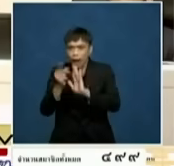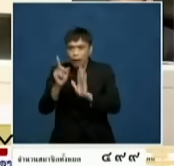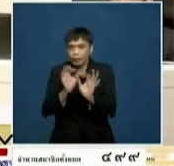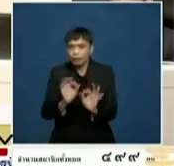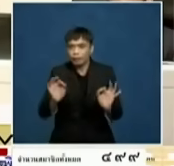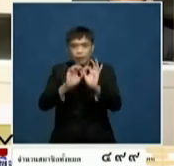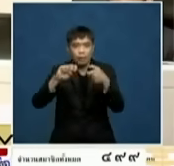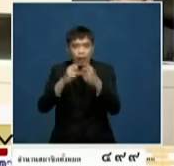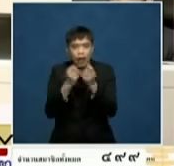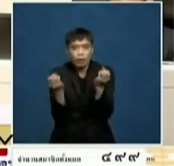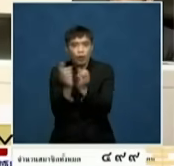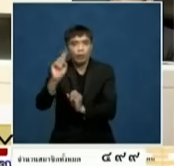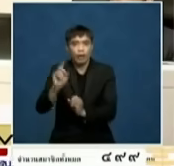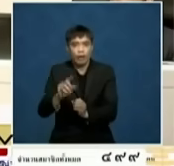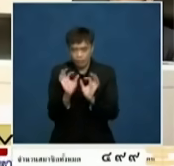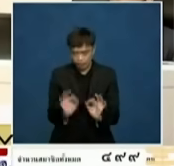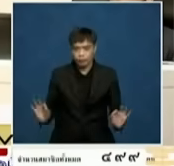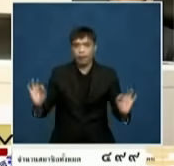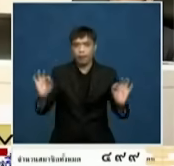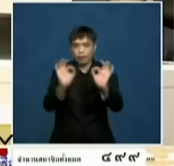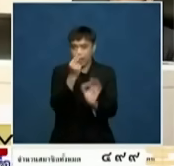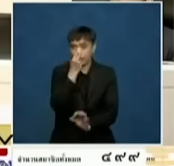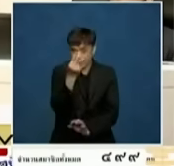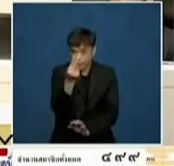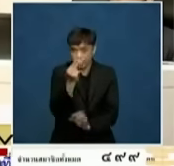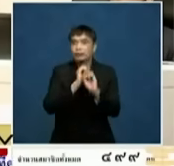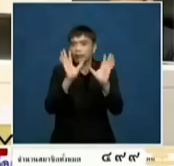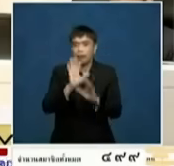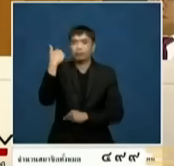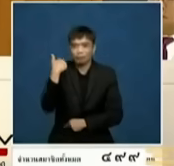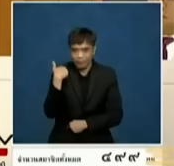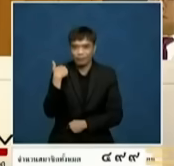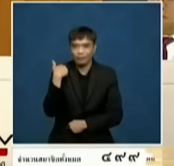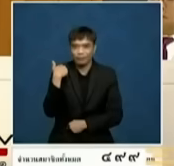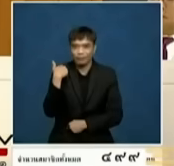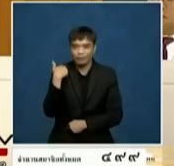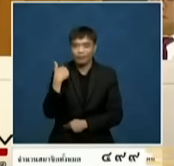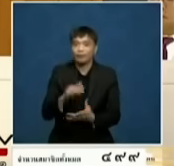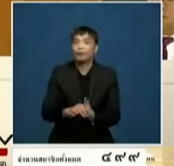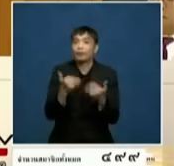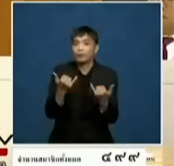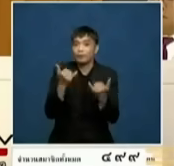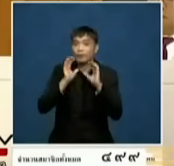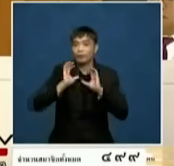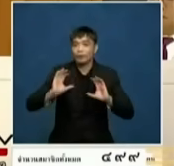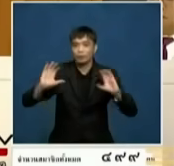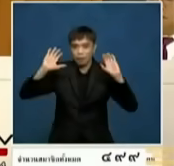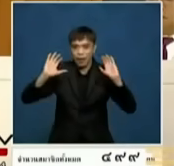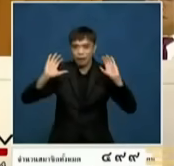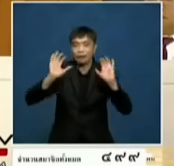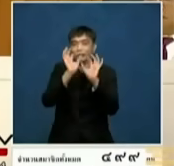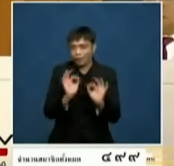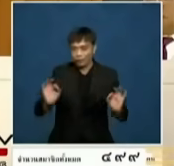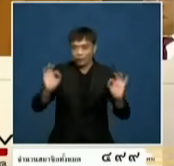างหนึ่งแล้วก็เวลาทำหรือปฏิบัติเนี่ยอีกอย่างหนึ่ง นี่ฮะและวันนี้แต่ที่สุด